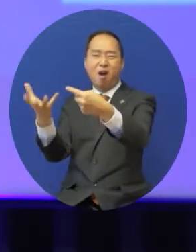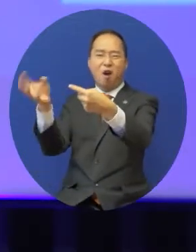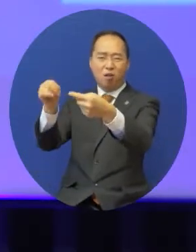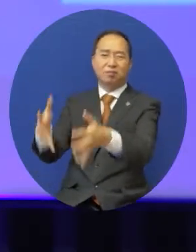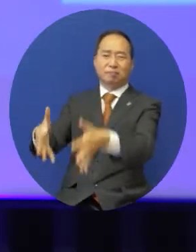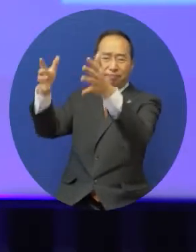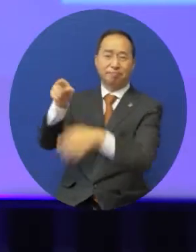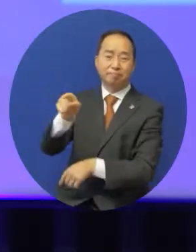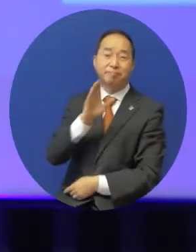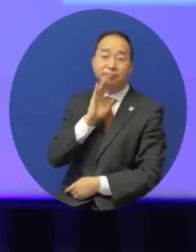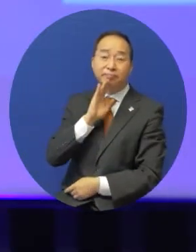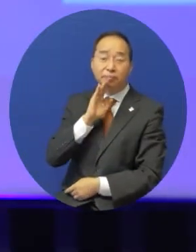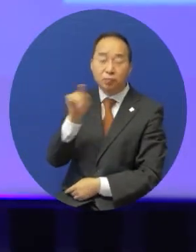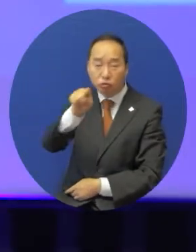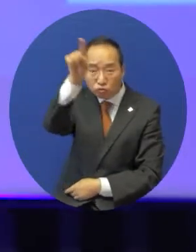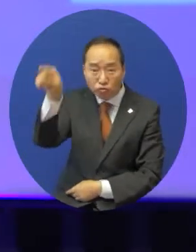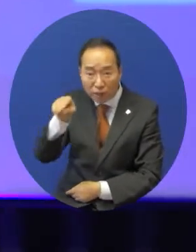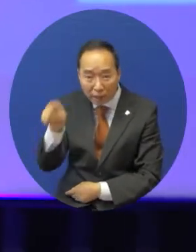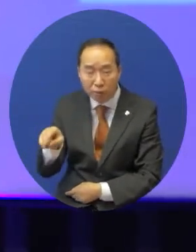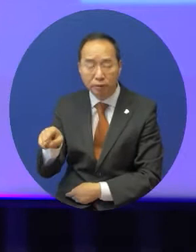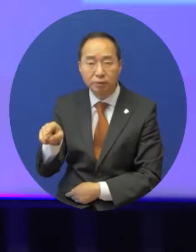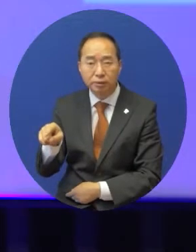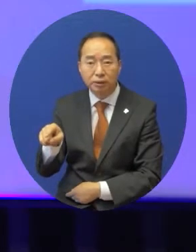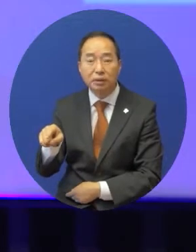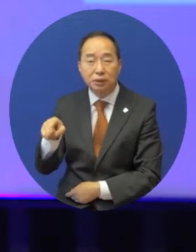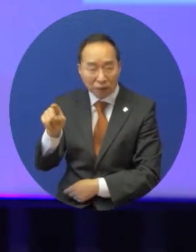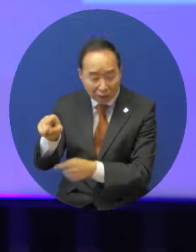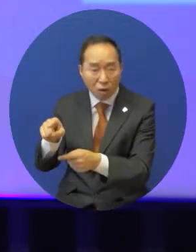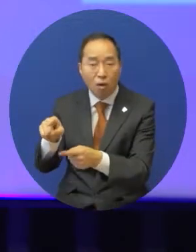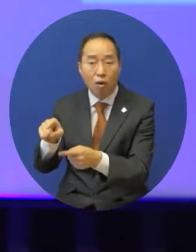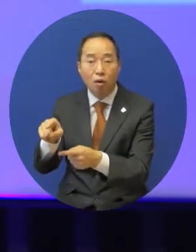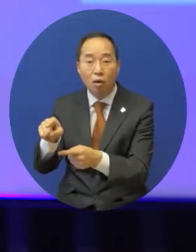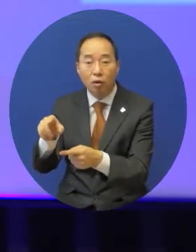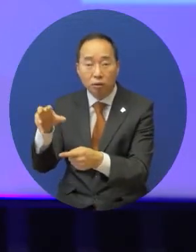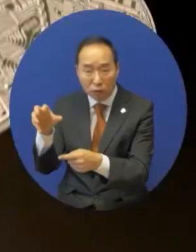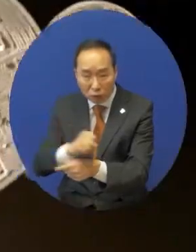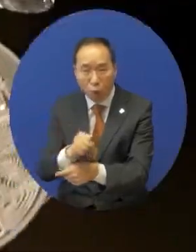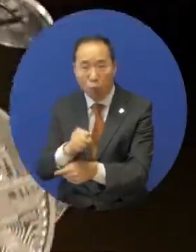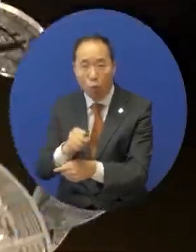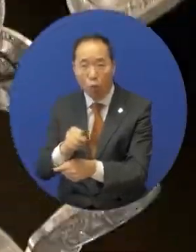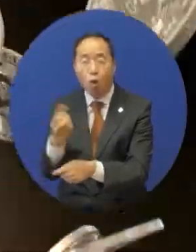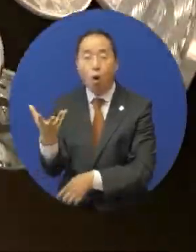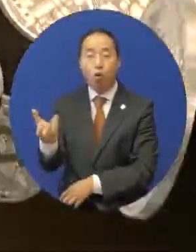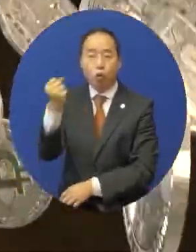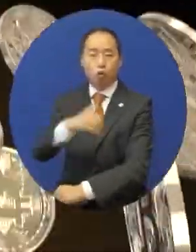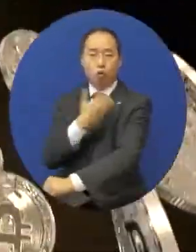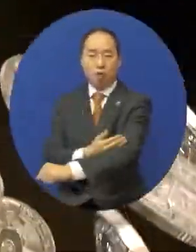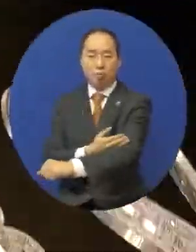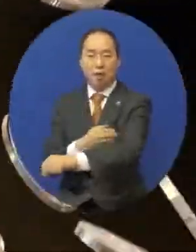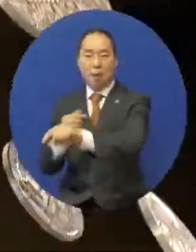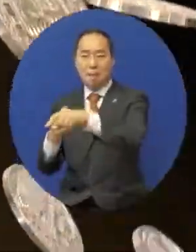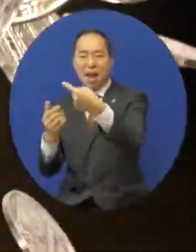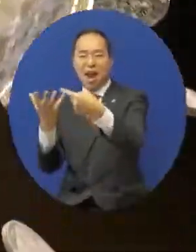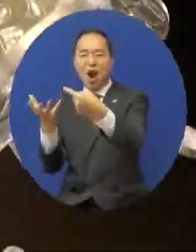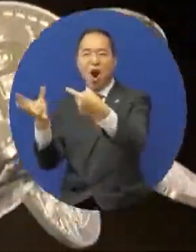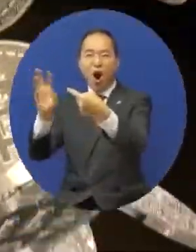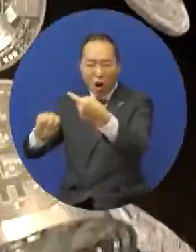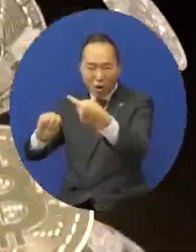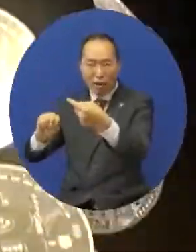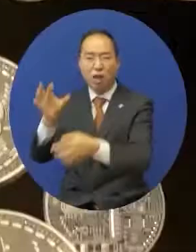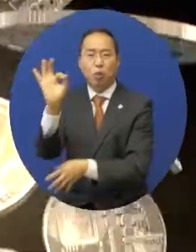빌딩이 있으면 100억의 빌딩을 담보로 그 소유권을 100억